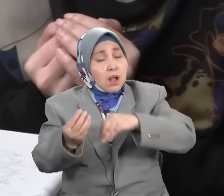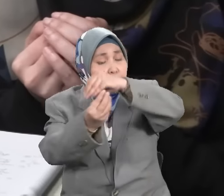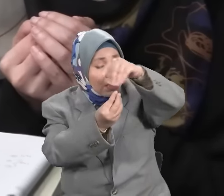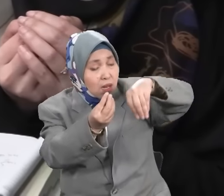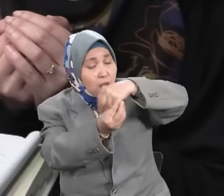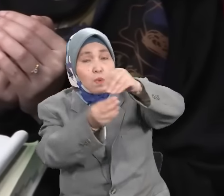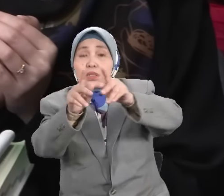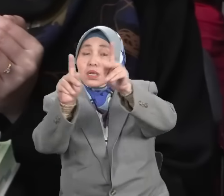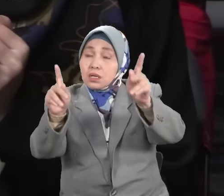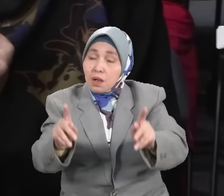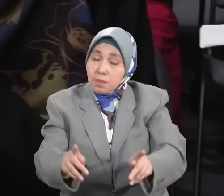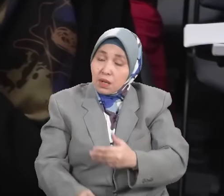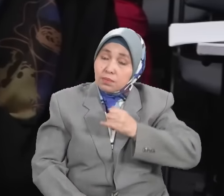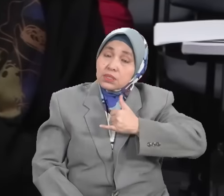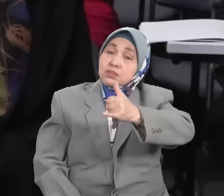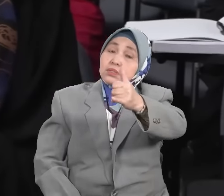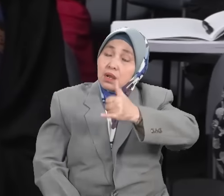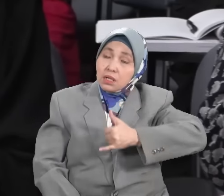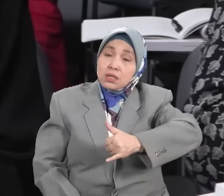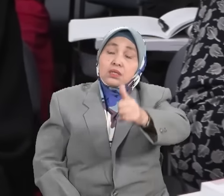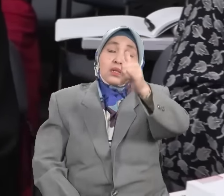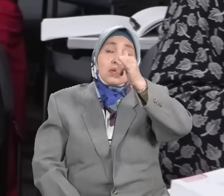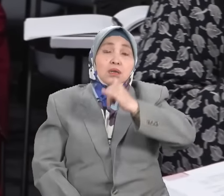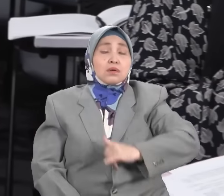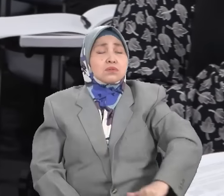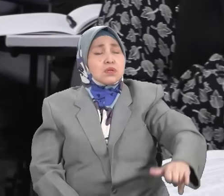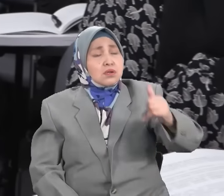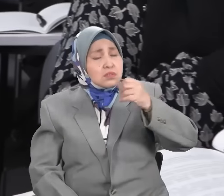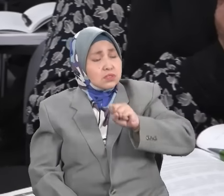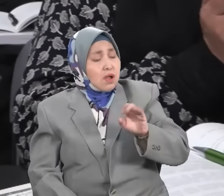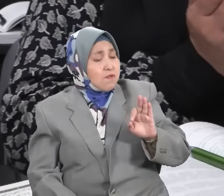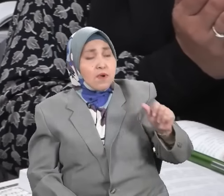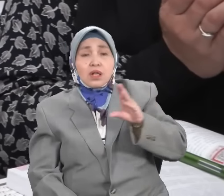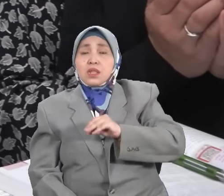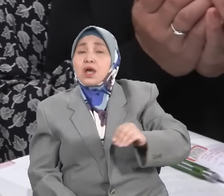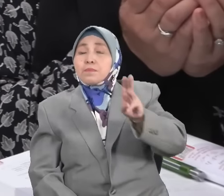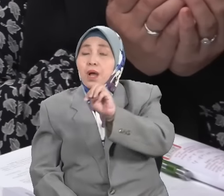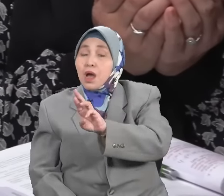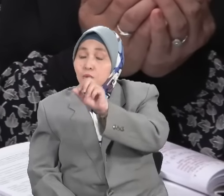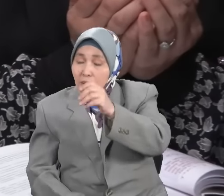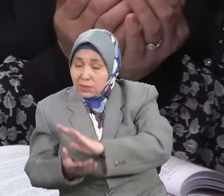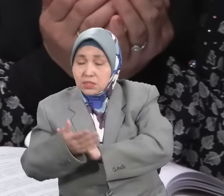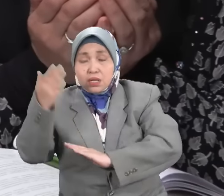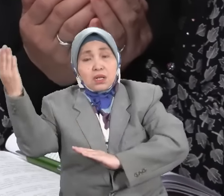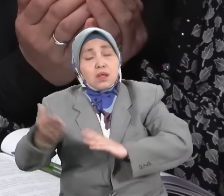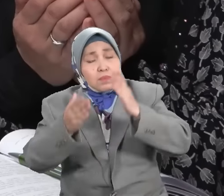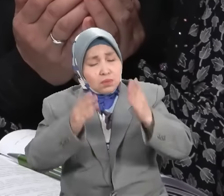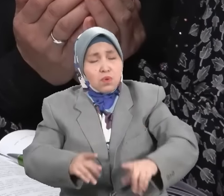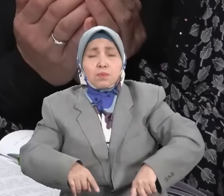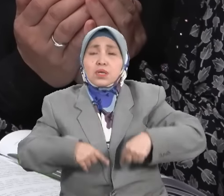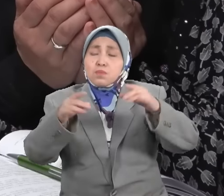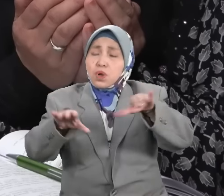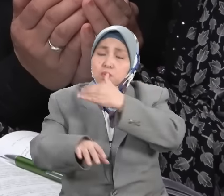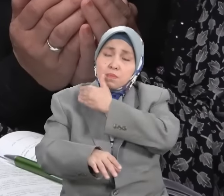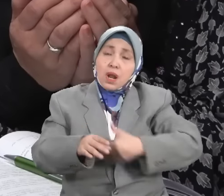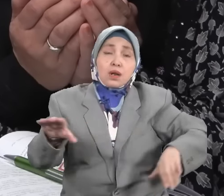di ka'bahmu bersaing di Said sana di sofa dan Marwah Ya Allah menjadi tamumu menunaikan umroh